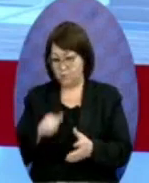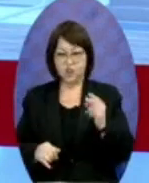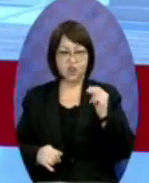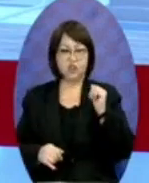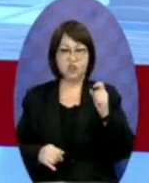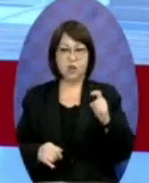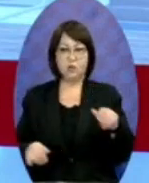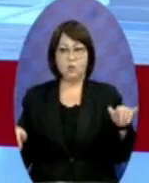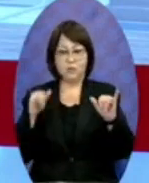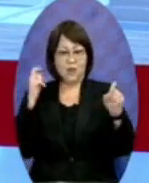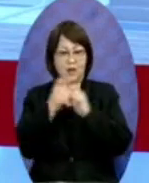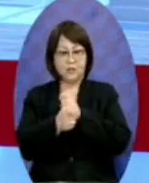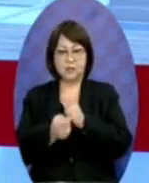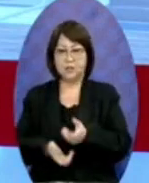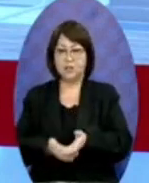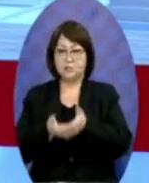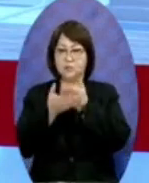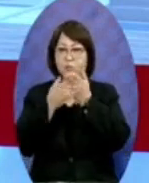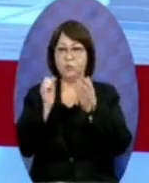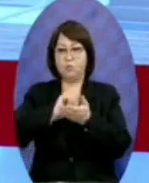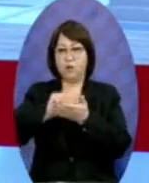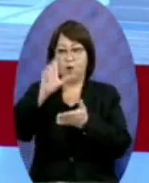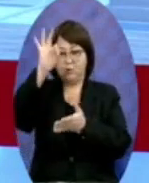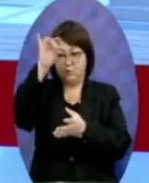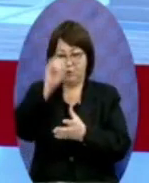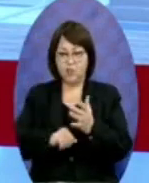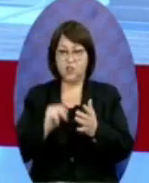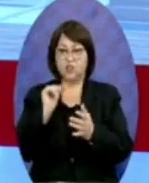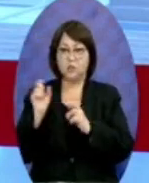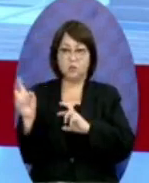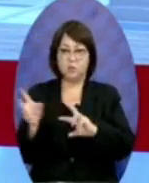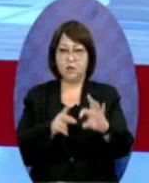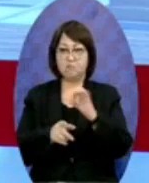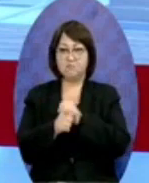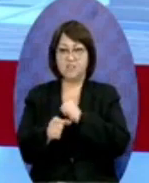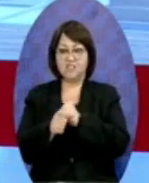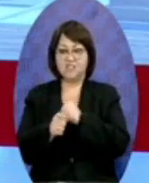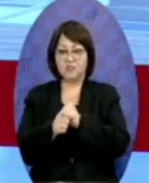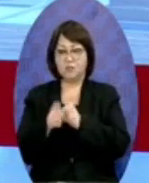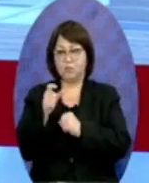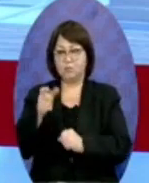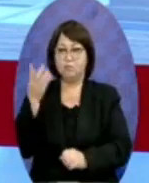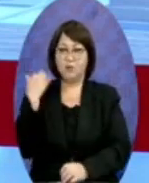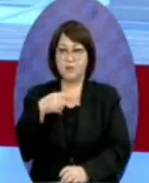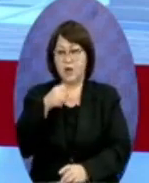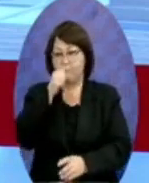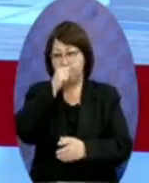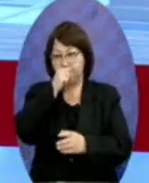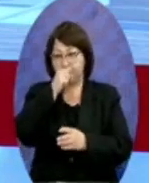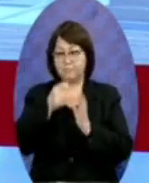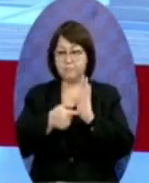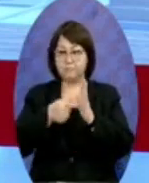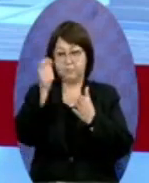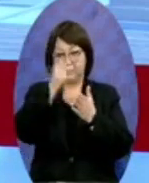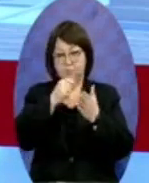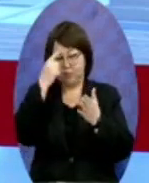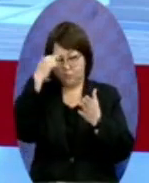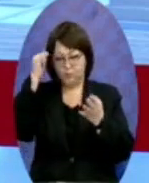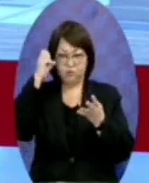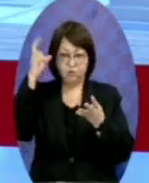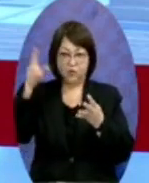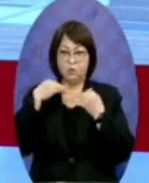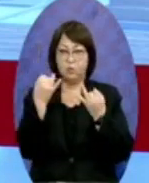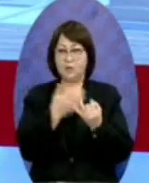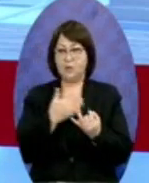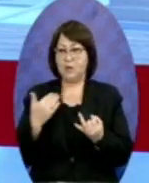хөгжүүлэхэд үнэтэй хувь нэмэр оруулсан чех судлаар мэрэгсэн дипломатч байлаа. Эмэгнэлийн бичгтээ Монгол улсын ерөнхийлөгч, улсын их хурлын